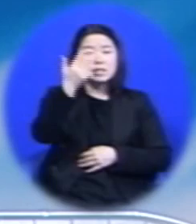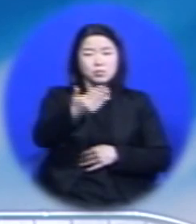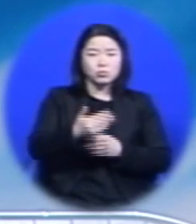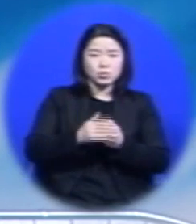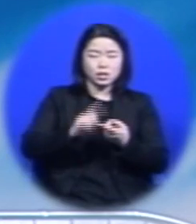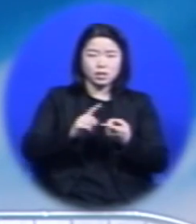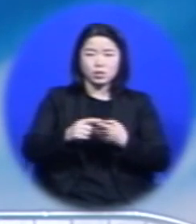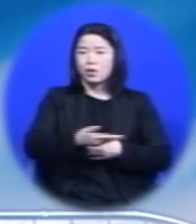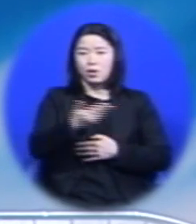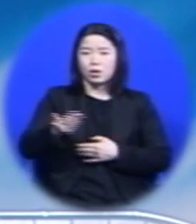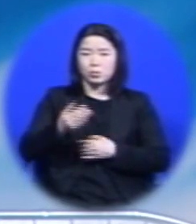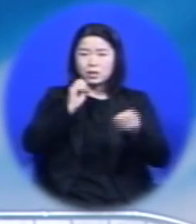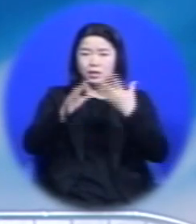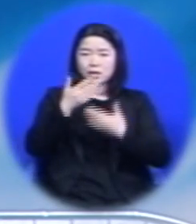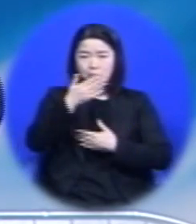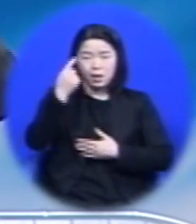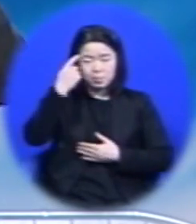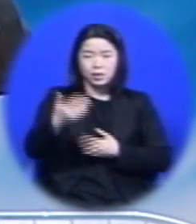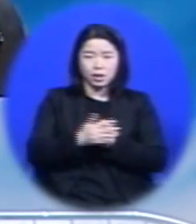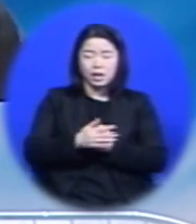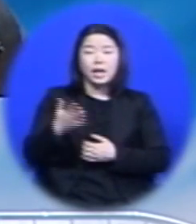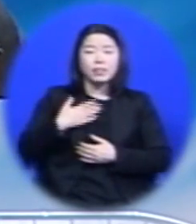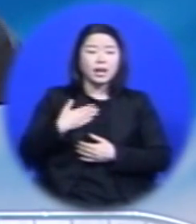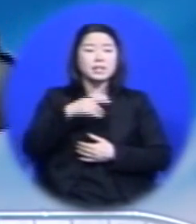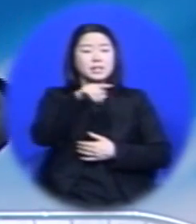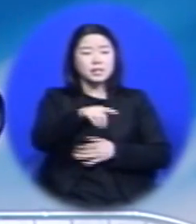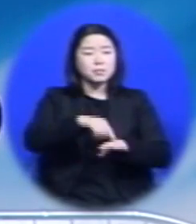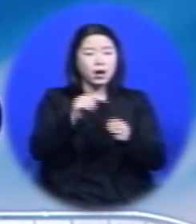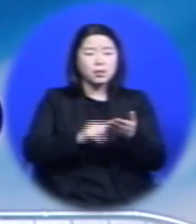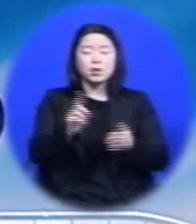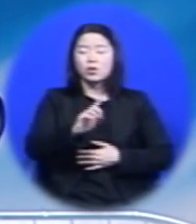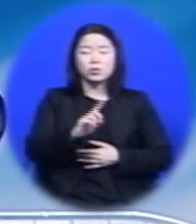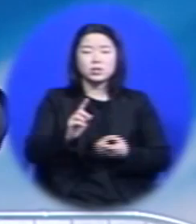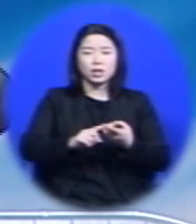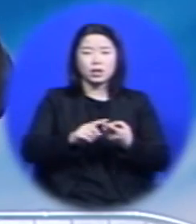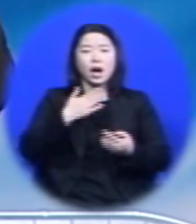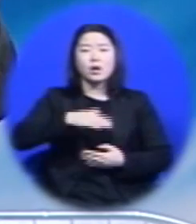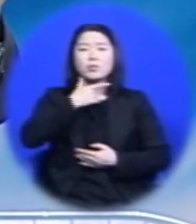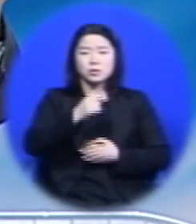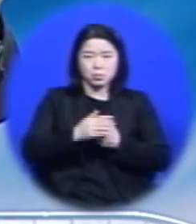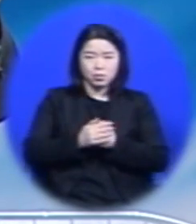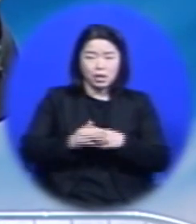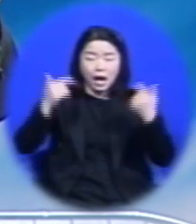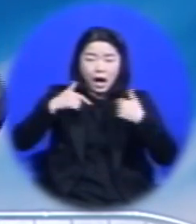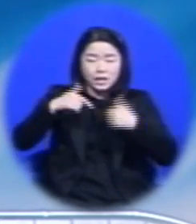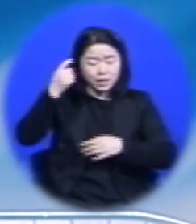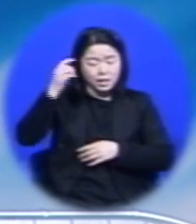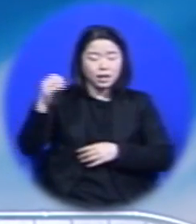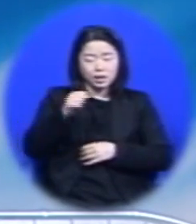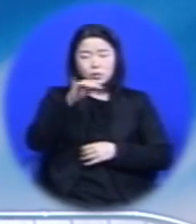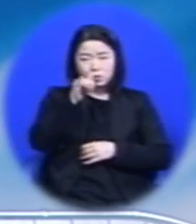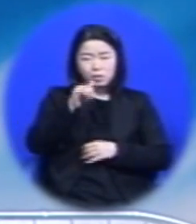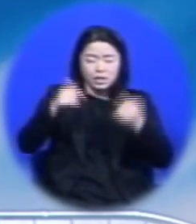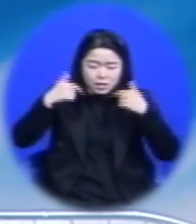여러분은 대답하실 수 있으세요 나는 내 마음이 어떤지를 알고 싶다 항상 생각하는 거 늘